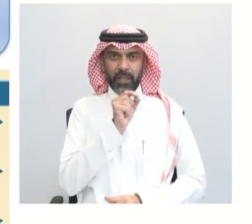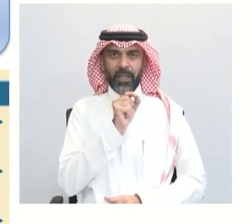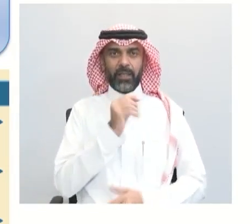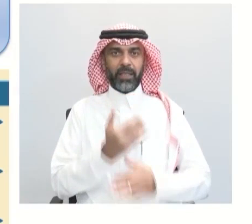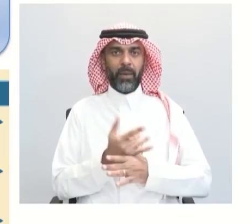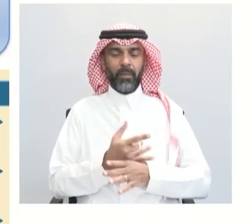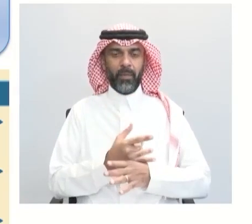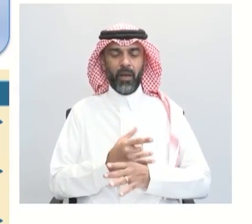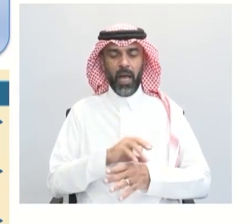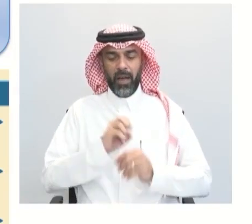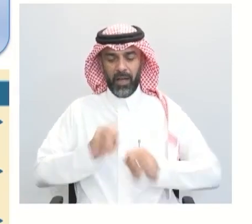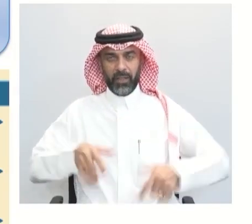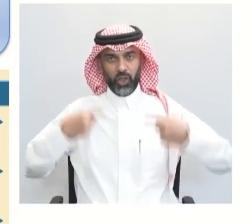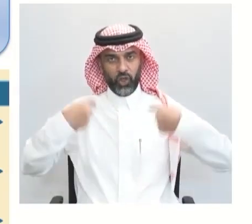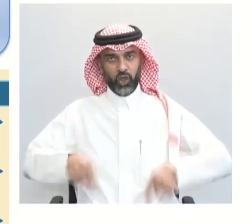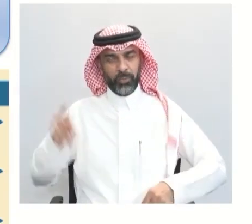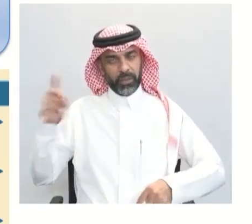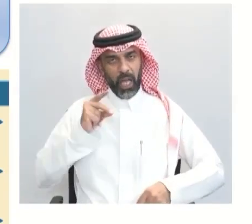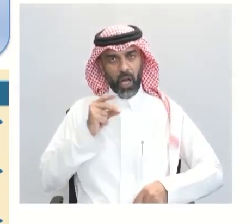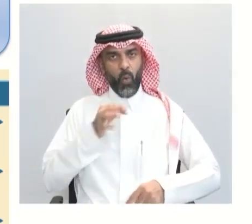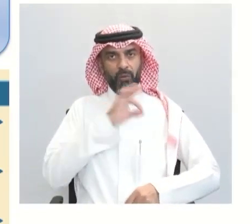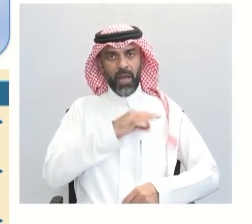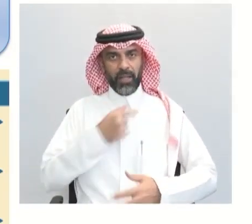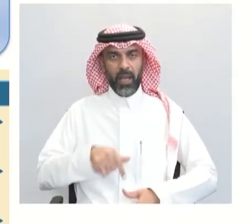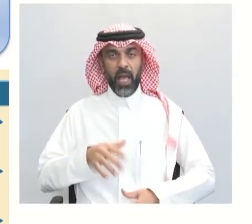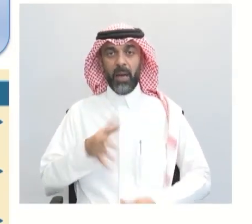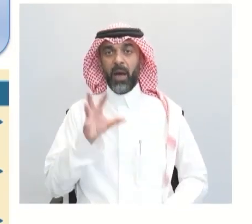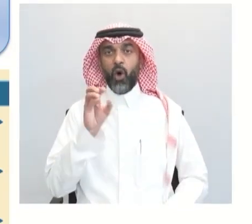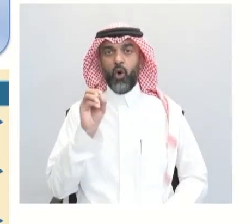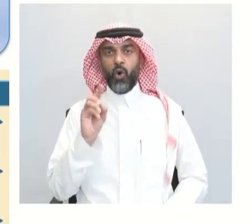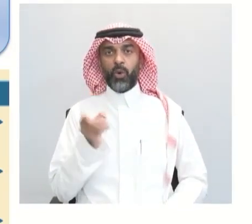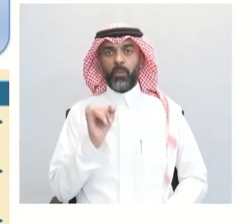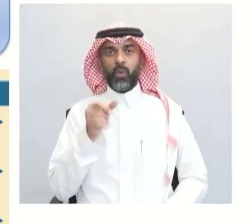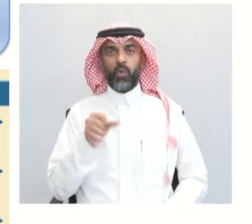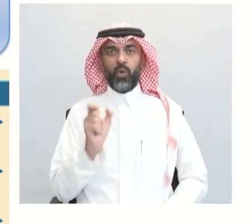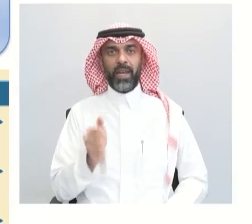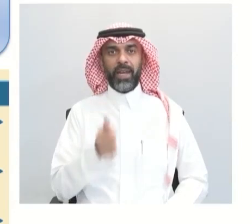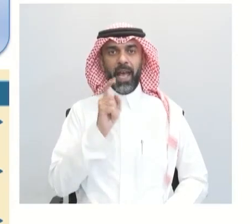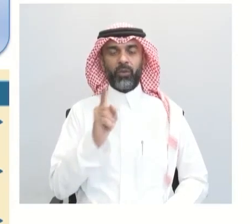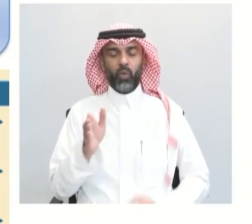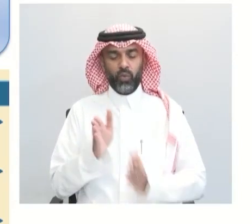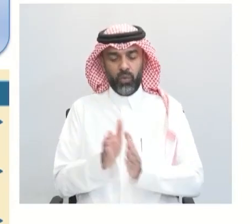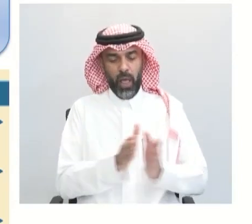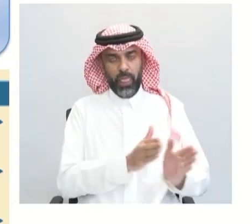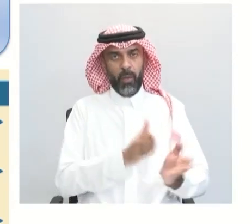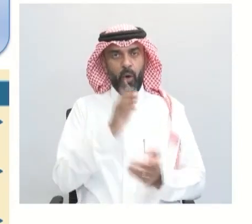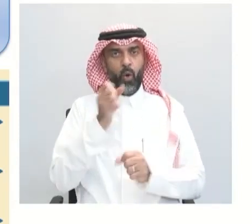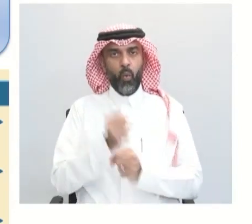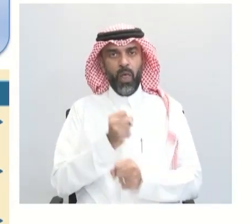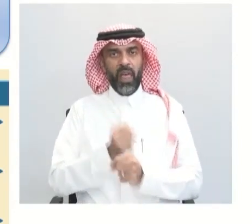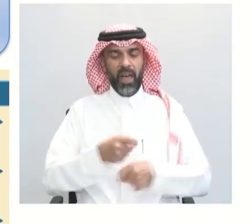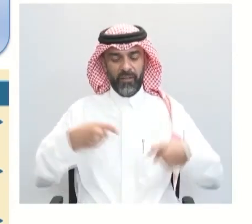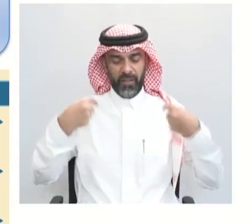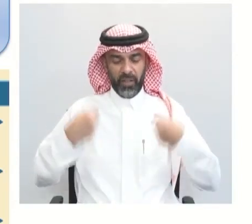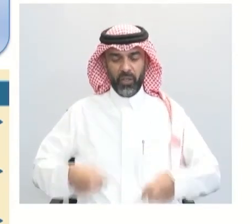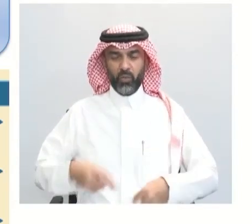بالمواد المغذيه والطاقه اما الهرمونات فتنظم وظائف الجسم وذكرنا مجموعه من الحقائق في